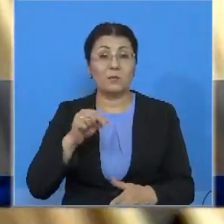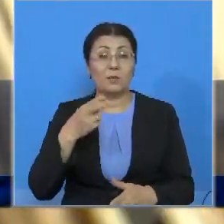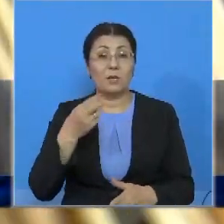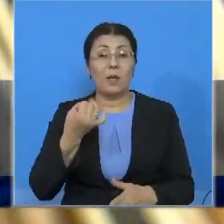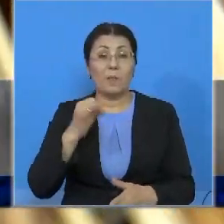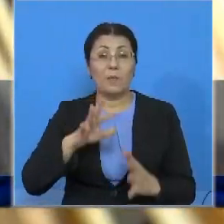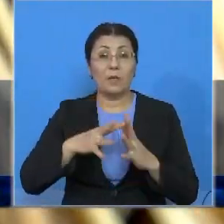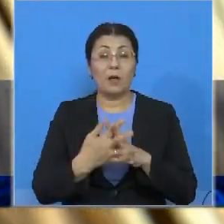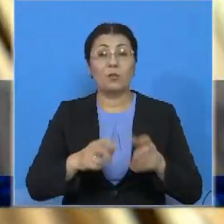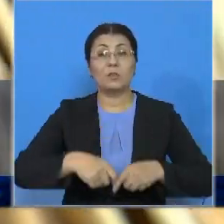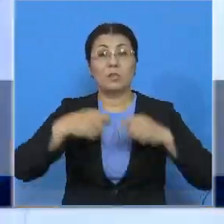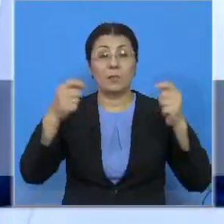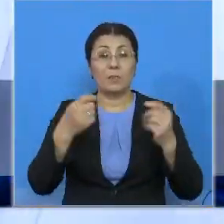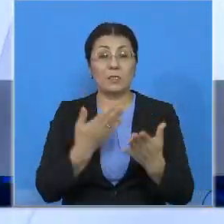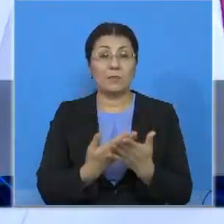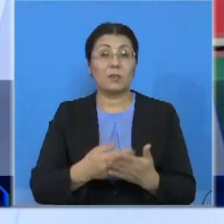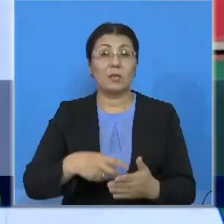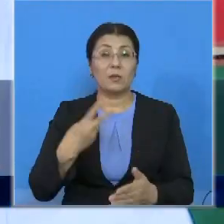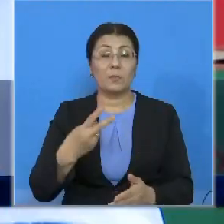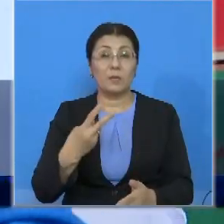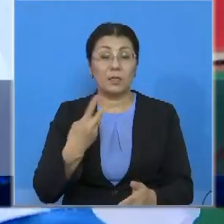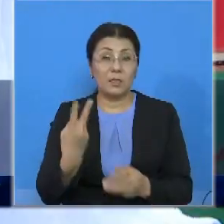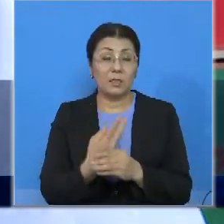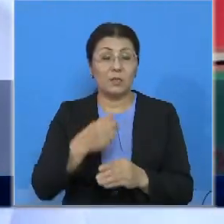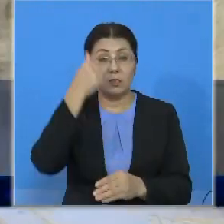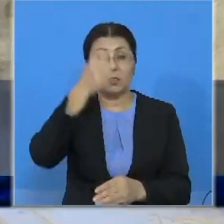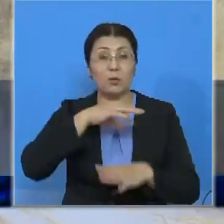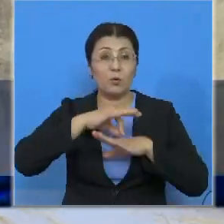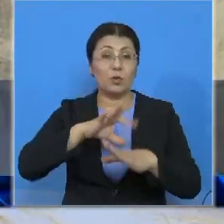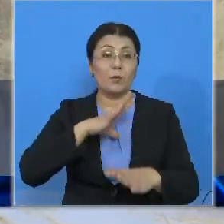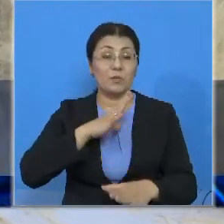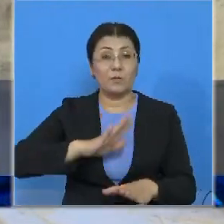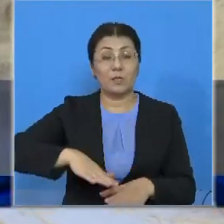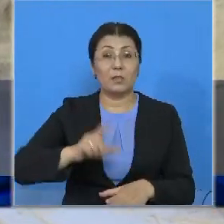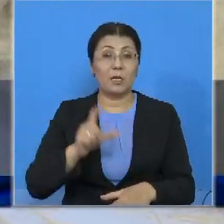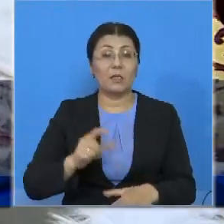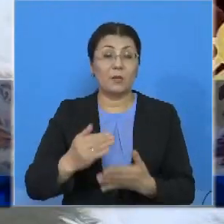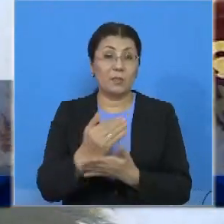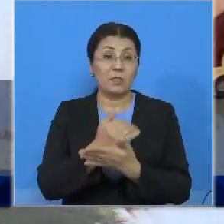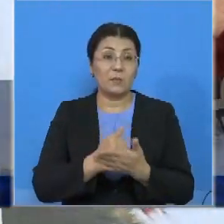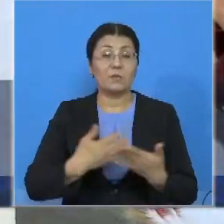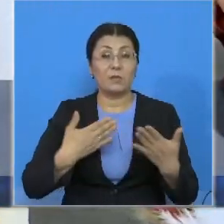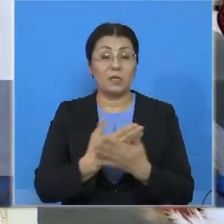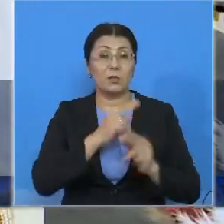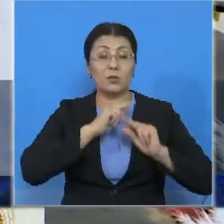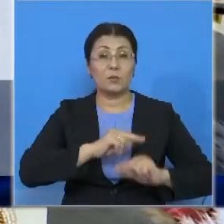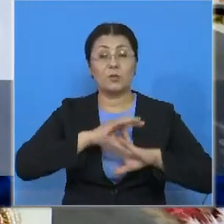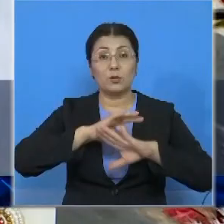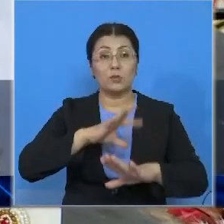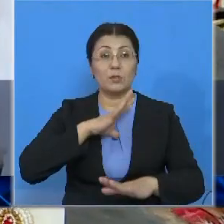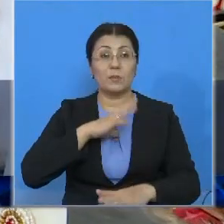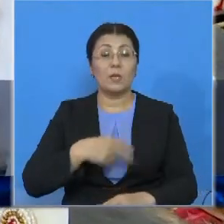болысында ашылған. Көкжар жәрмеңкесі жылына екі рет ұйымдастырылып отырған. Кейін халық жұмыла жиналып, жаңғырту жұмысы